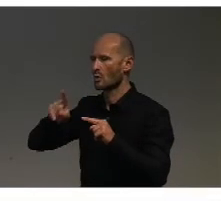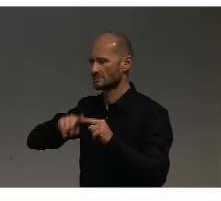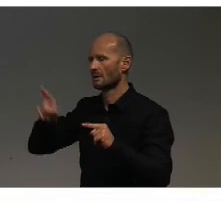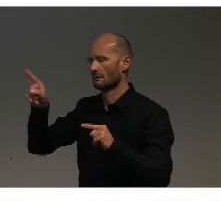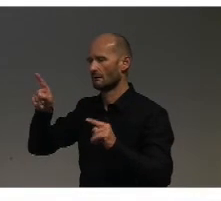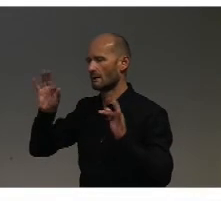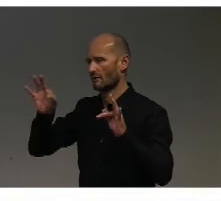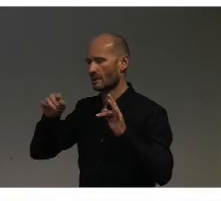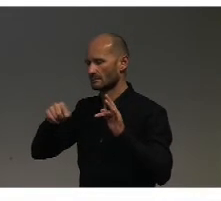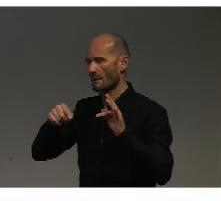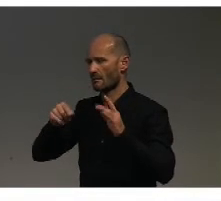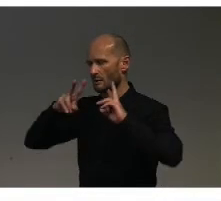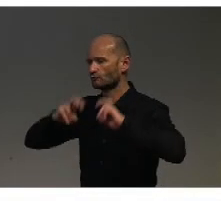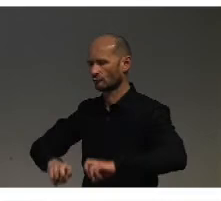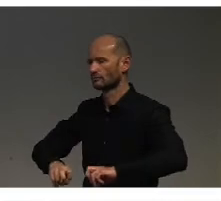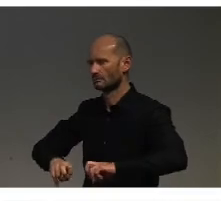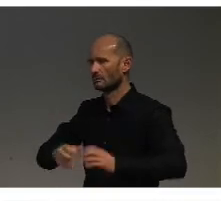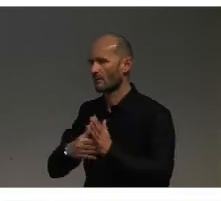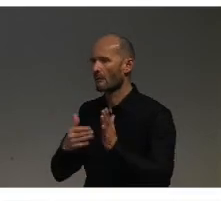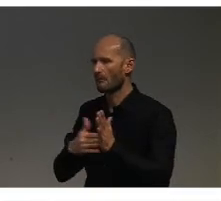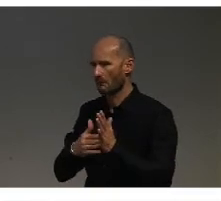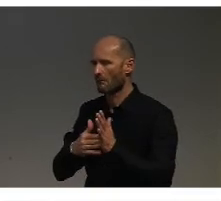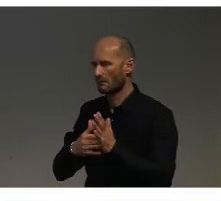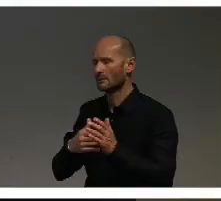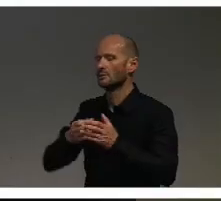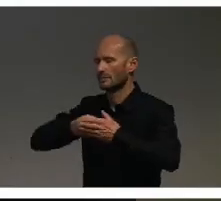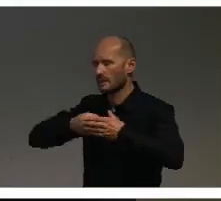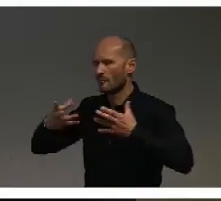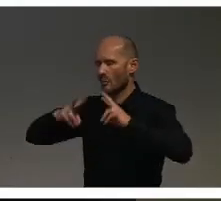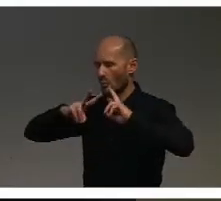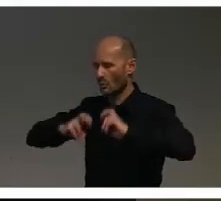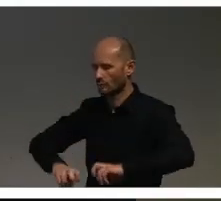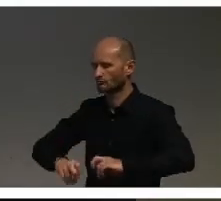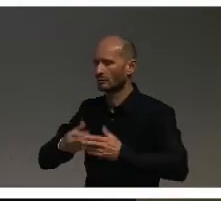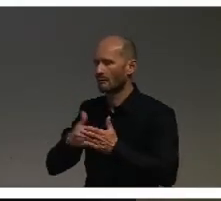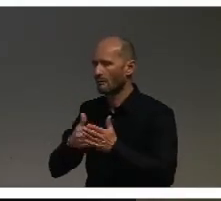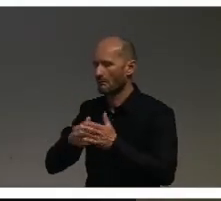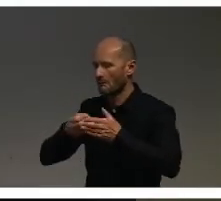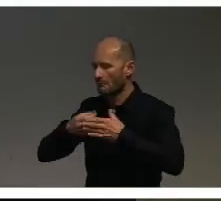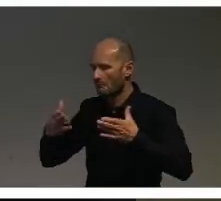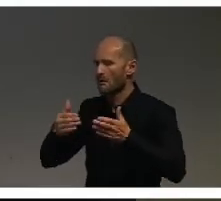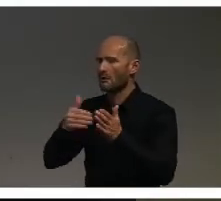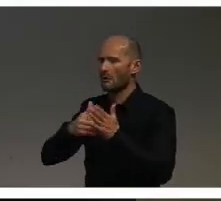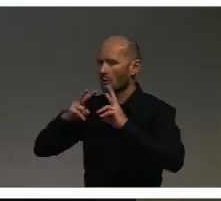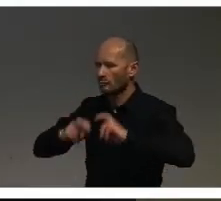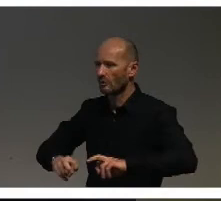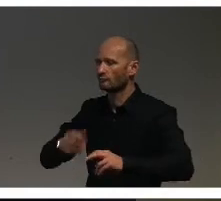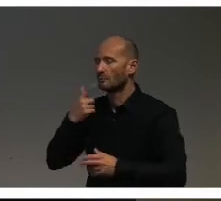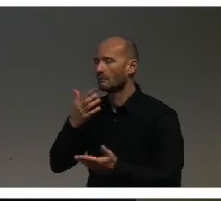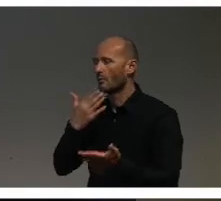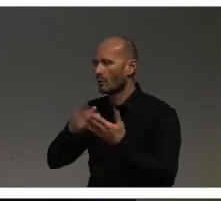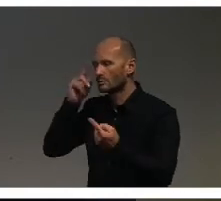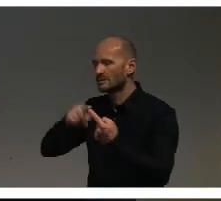même aujourd'hui, il y a un certain nombre de développements de recherche qui permettent de montrer qu'un certain nombre de facteurs